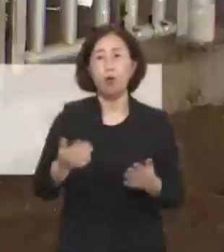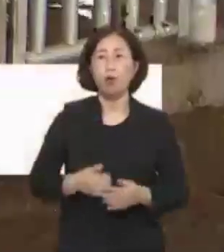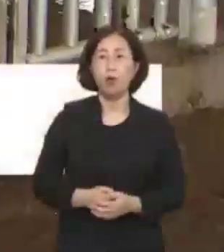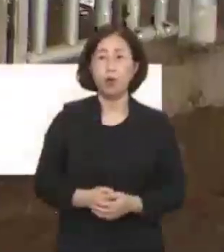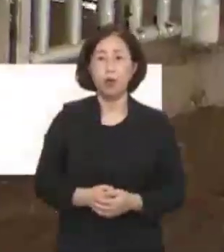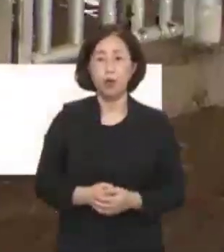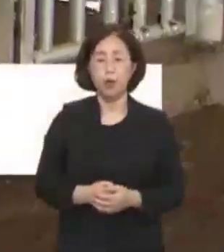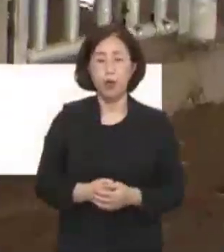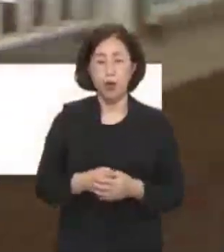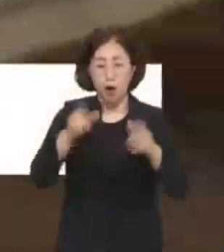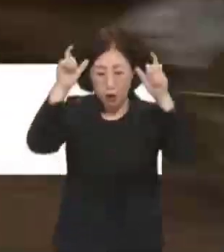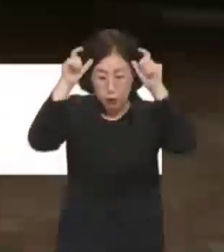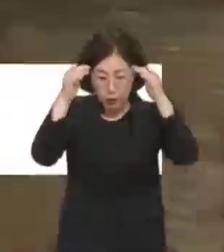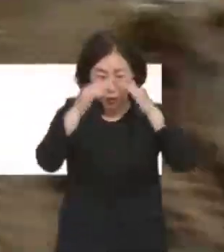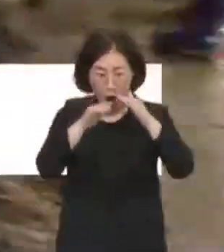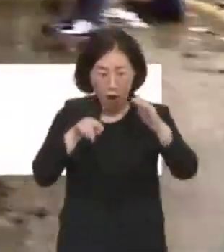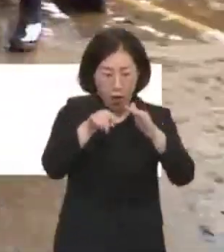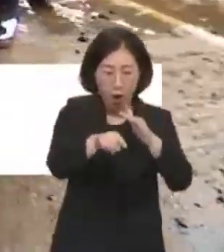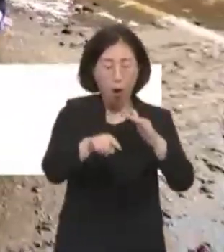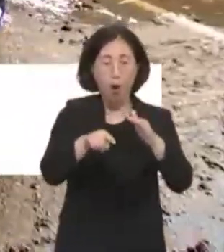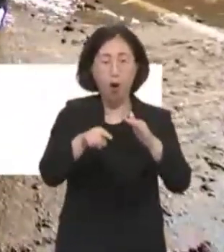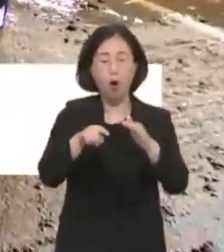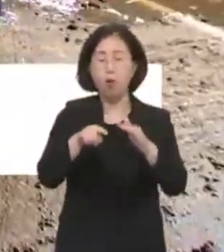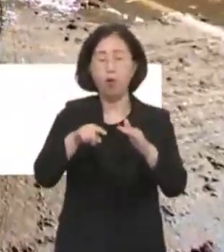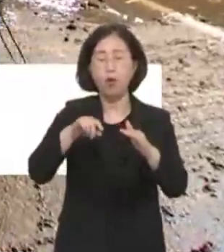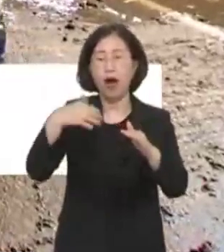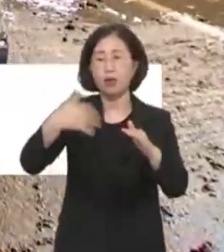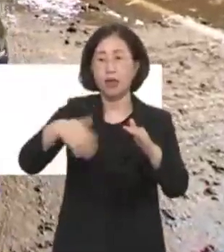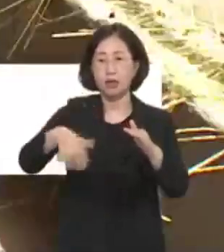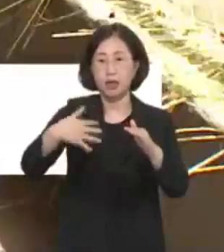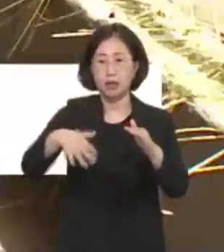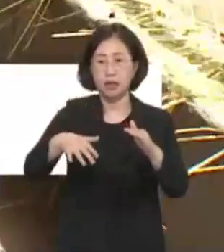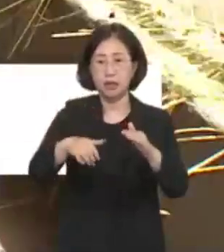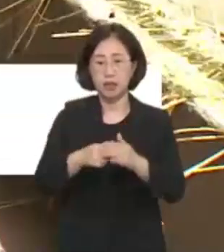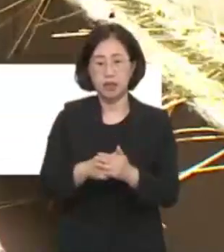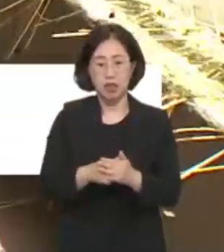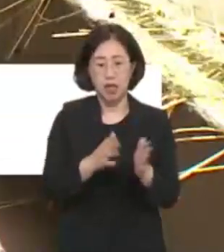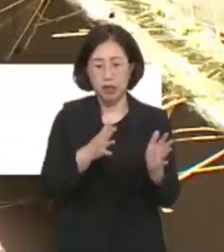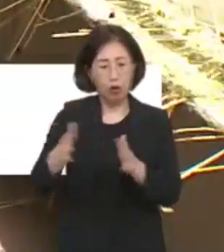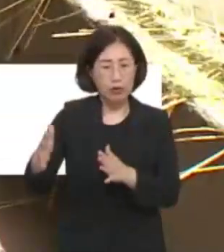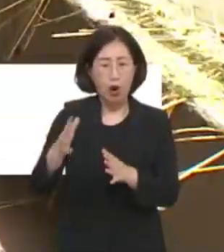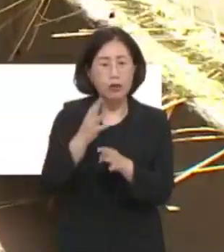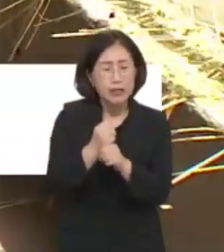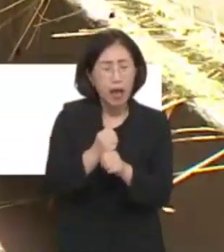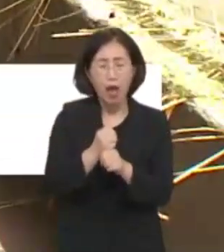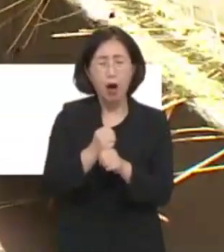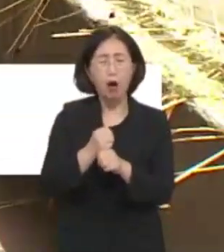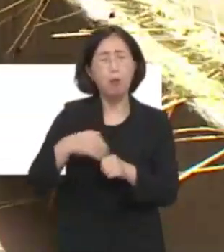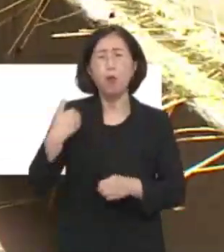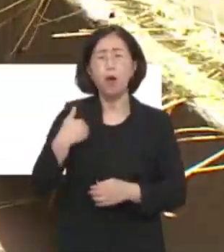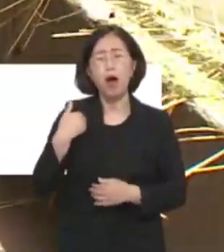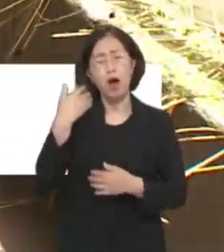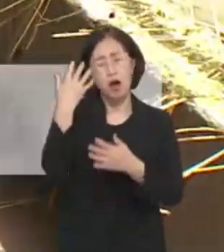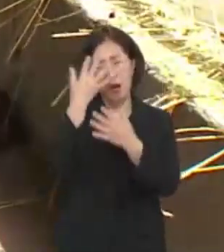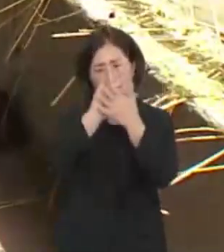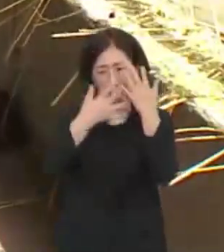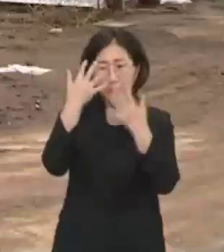들어가서 이 작업하는 것도 시간이 굉장히 많이 걸려요. 언제 정리가 되겠다 이게 없어요. 막막합니다,